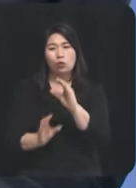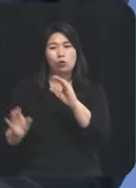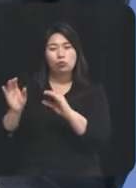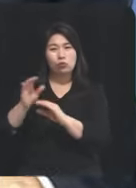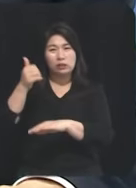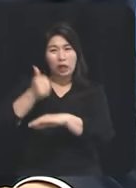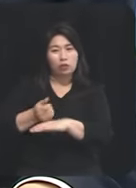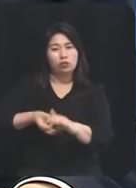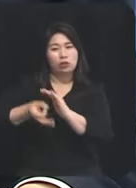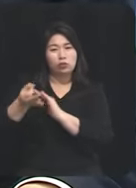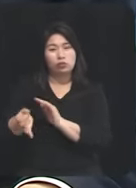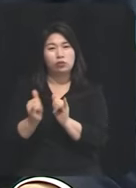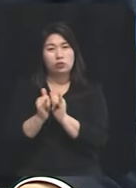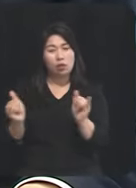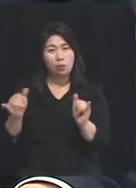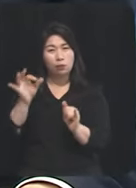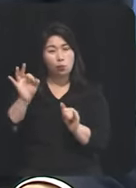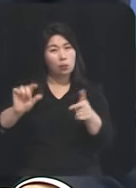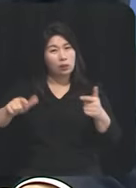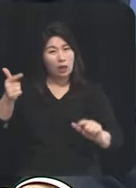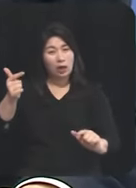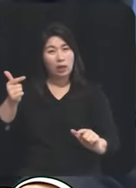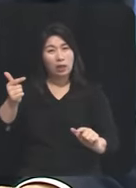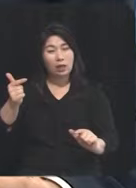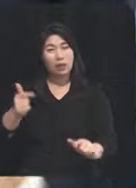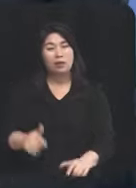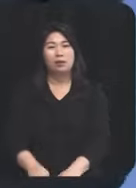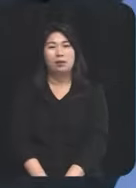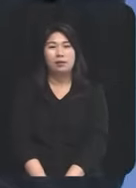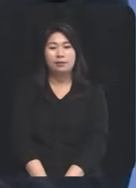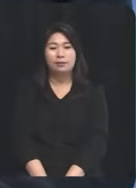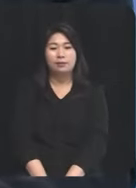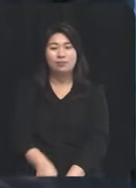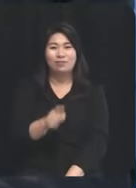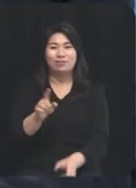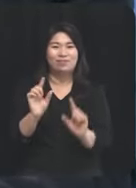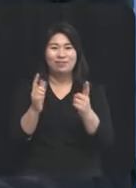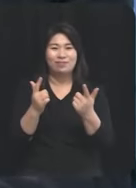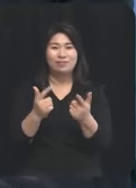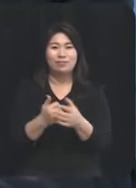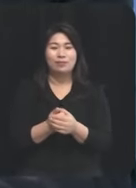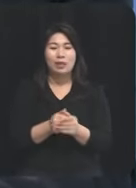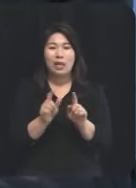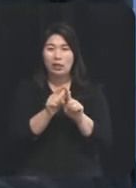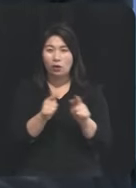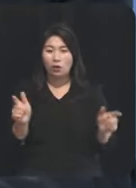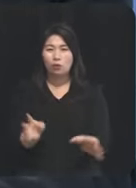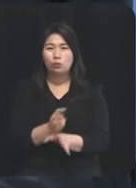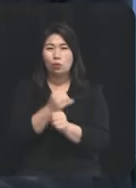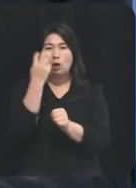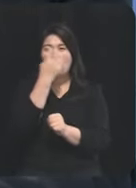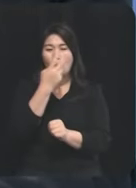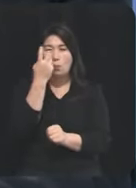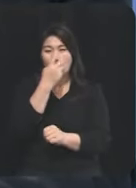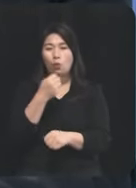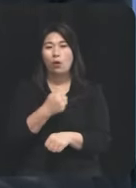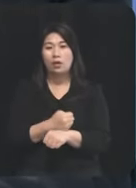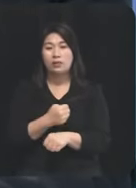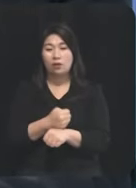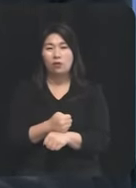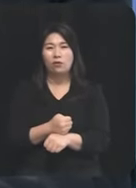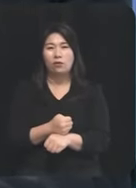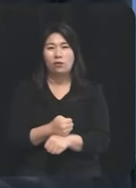보상받은 사람들이 보상가액이 달라질 수 있다는 것입니까? 그런 건 아니고요. 여러 가지 종합적으로 검토를 해서 아까